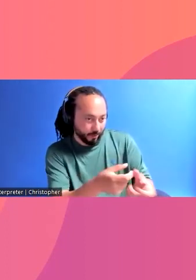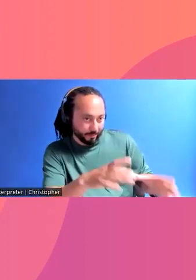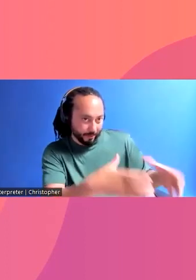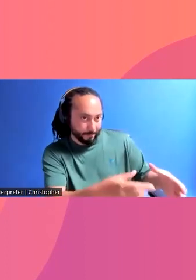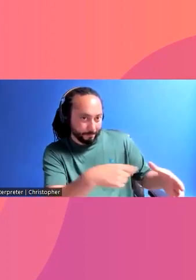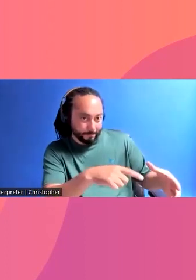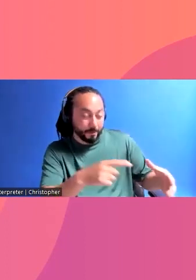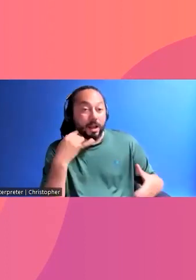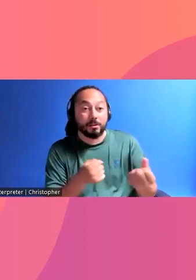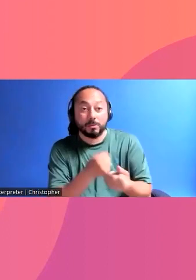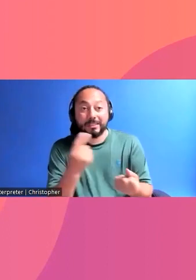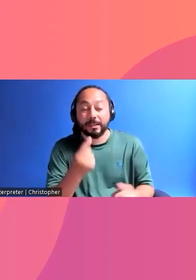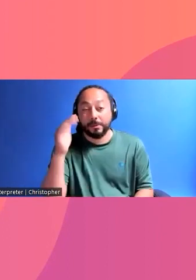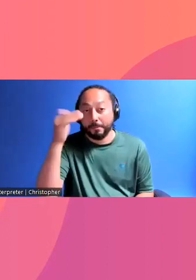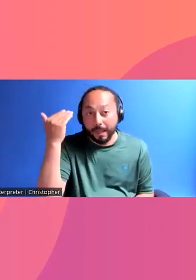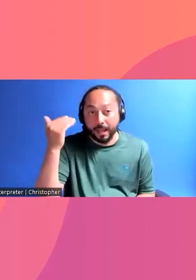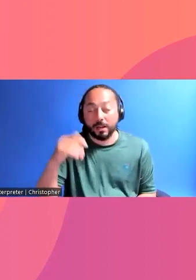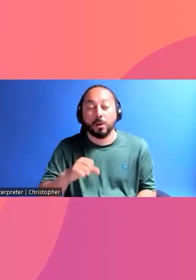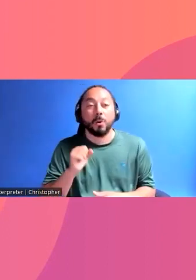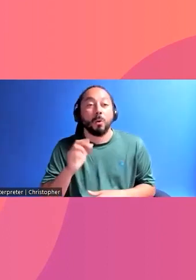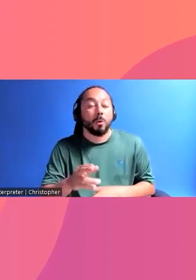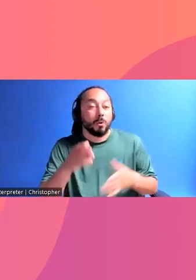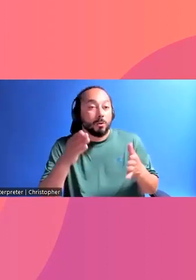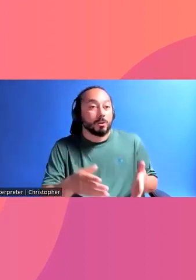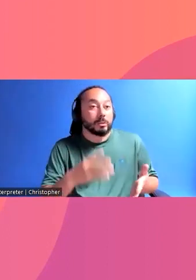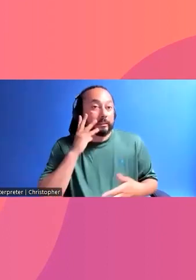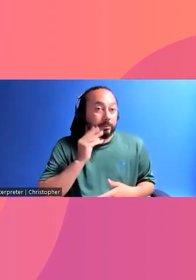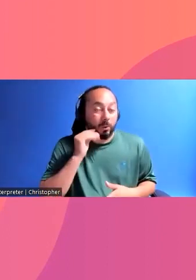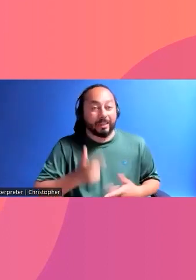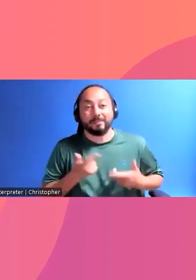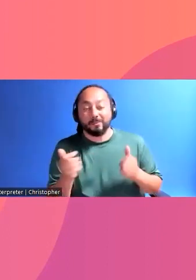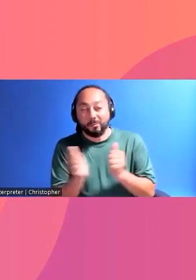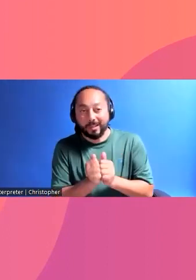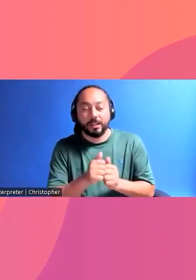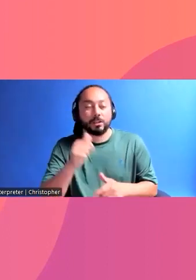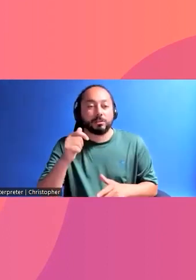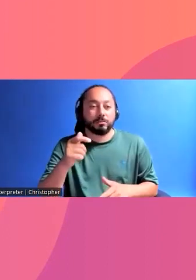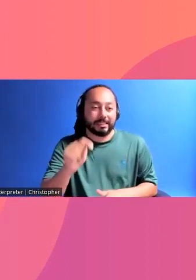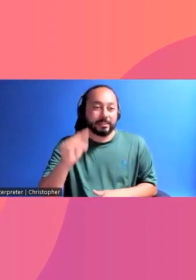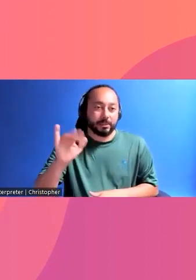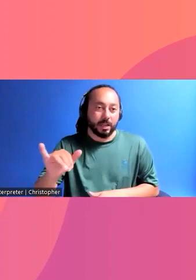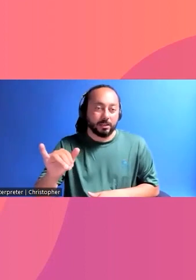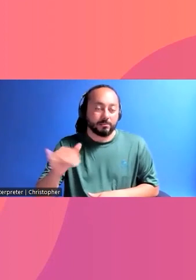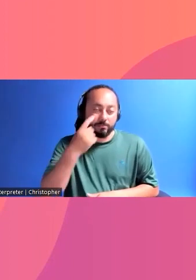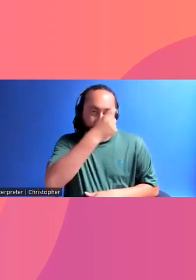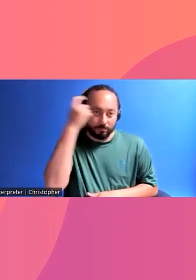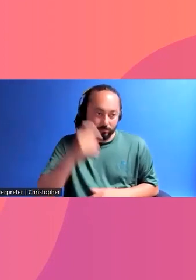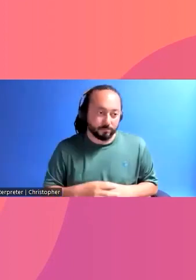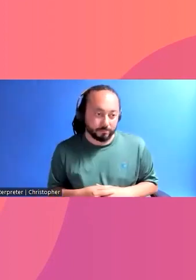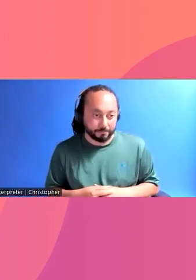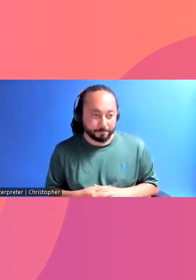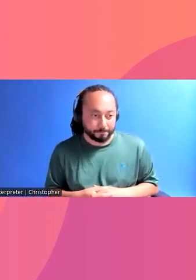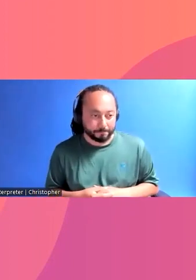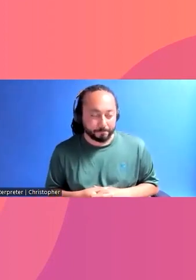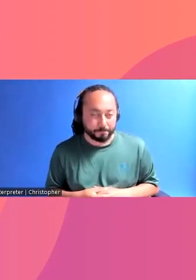non payés pour apporter du soutien dans les activités quotidiennes et qui vit avec quelqu'un qui est noir